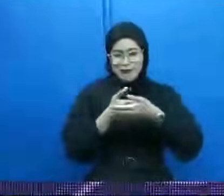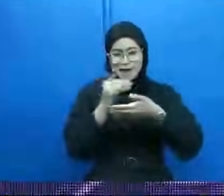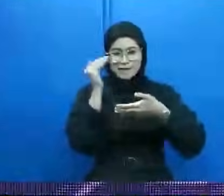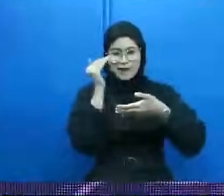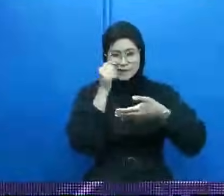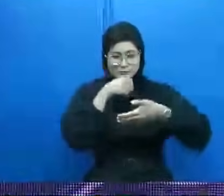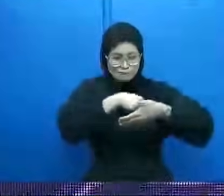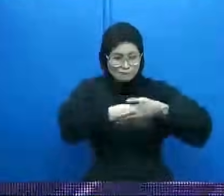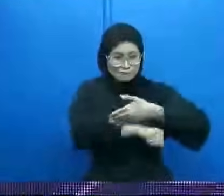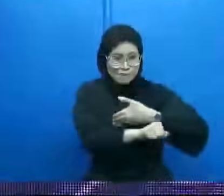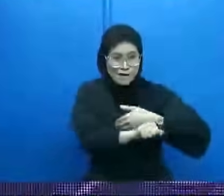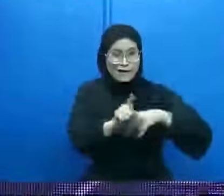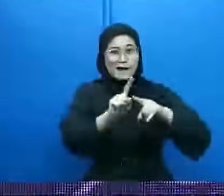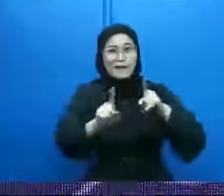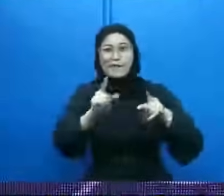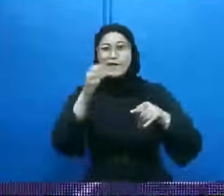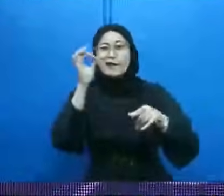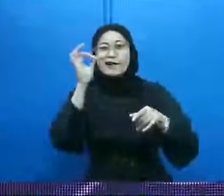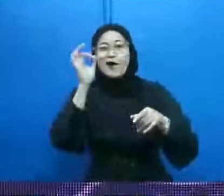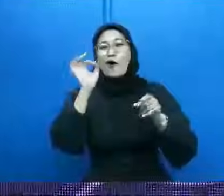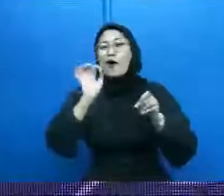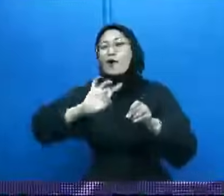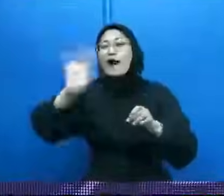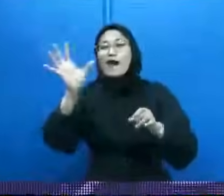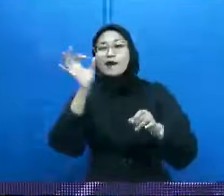yang lahir pasti bayinya nangis, orangnya ketawa.